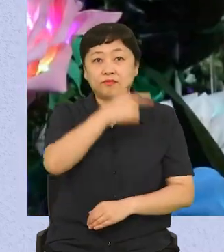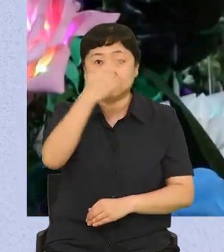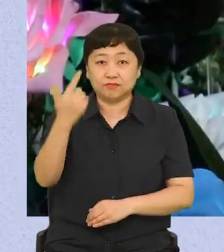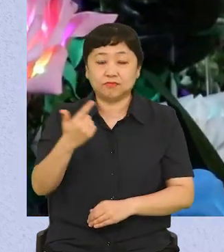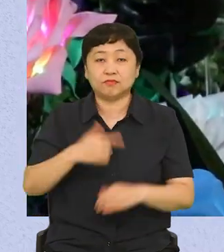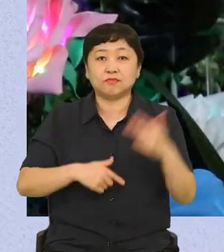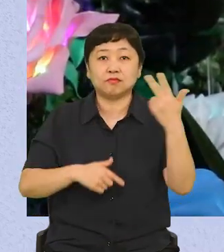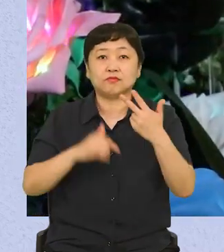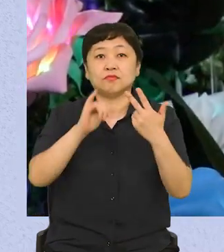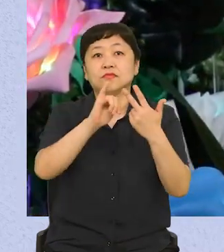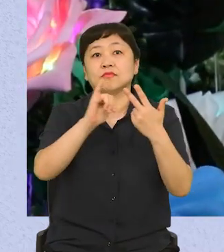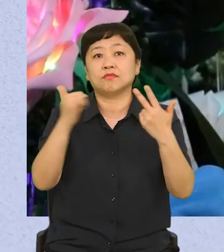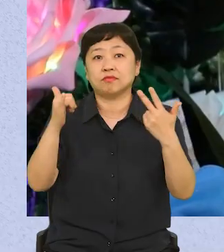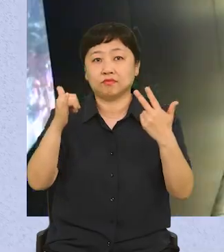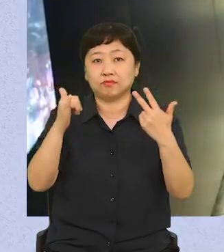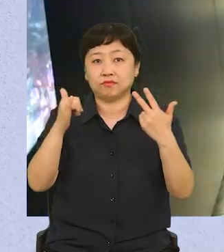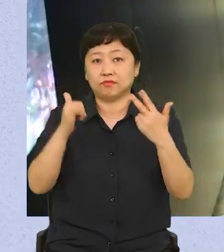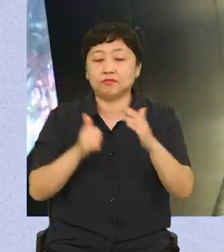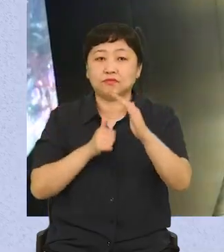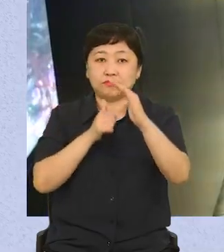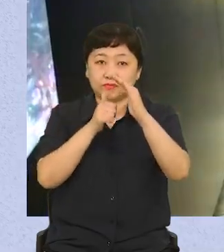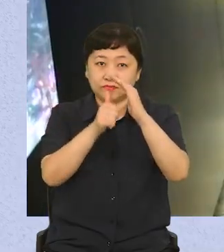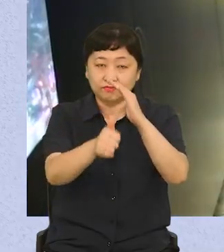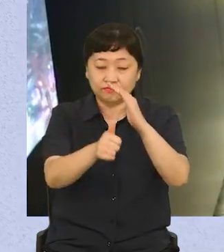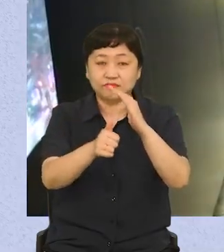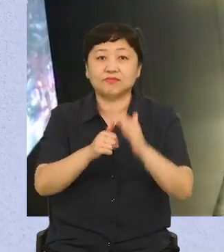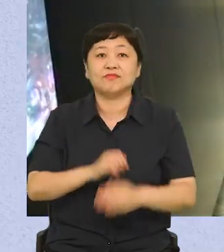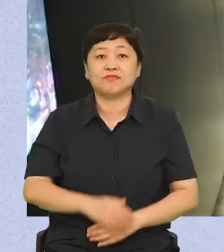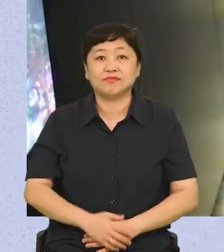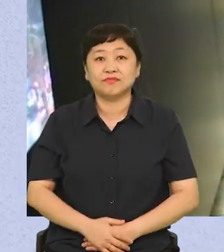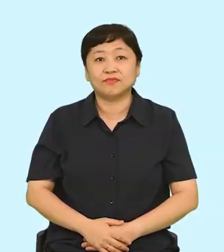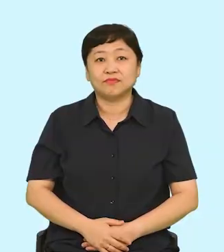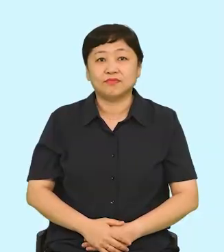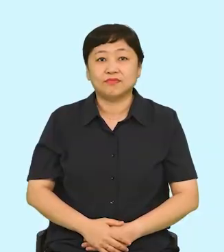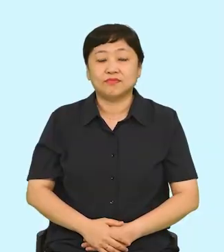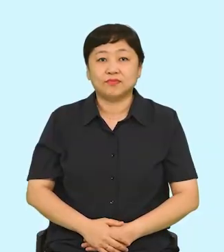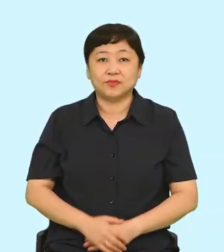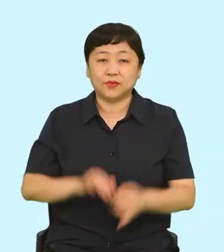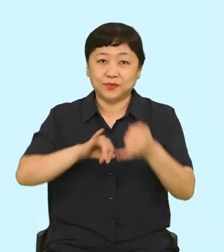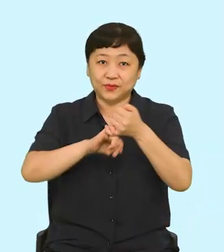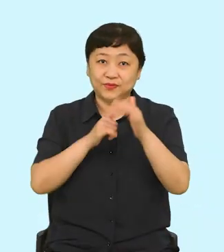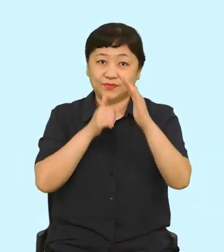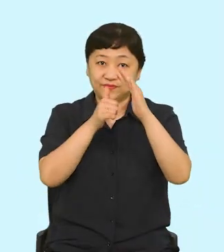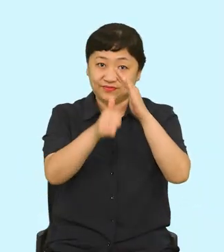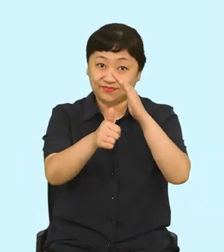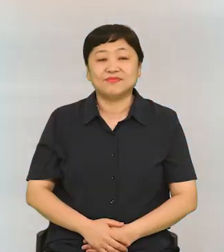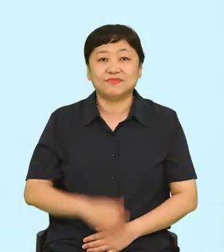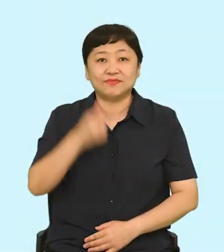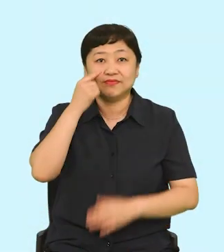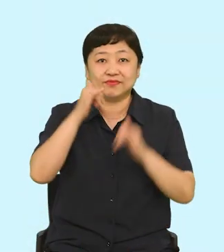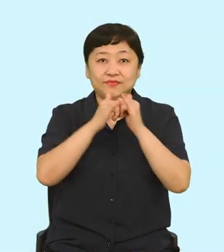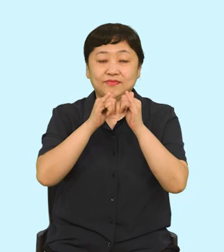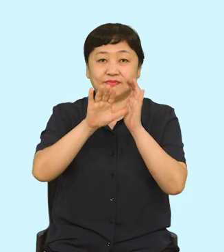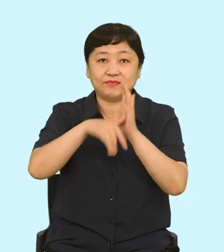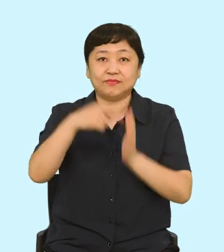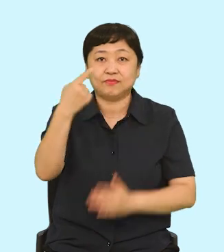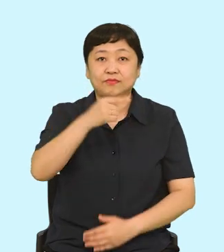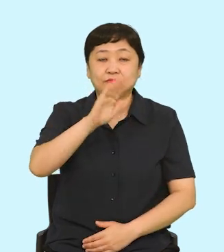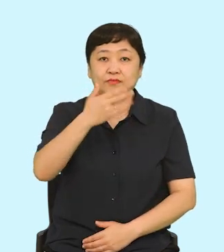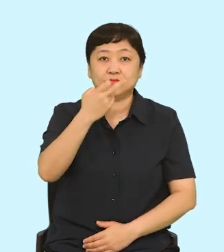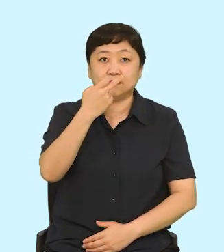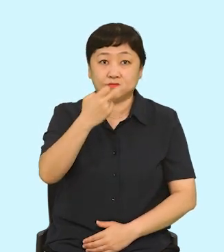무려 7천여 명이 동굴을 방문해 더위를 식혔습니다. 안 가면 남은 손해보는